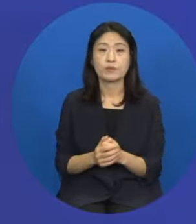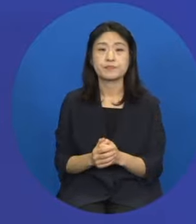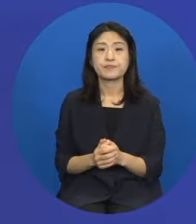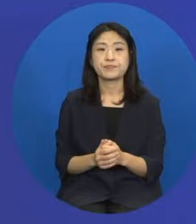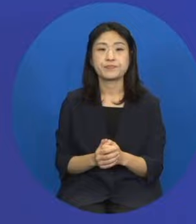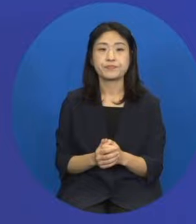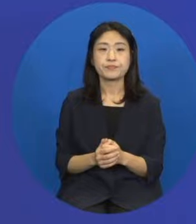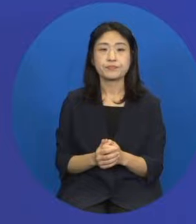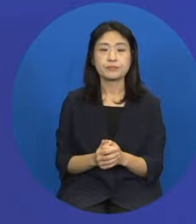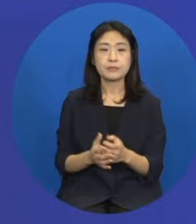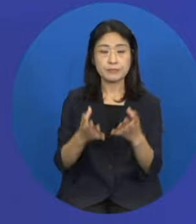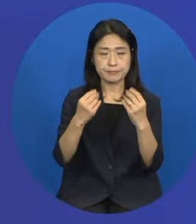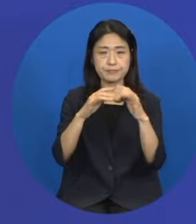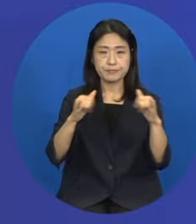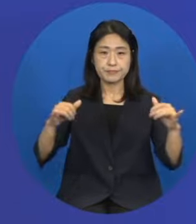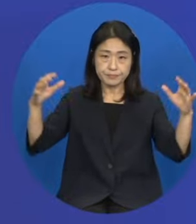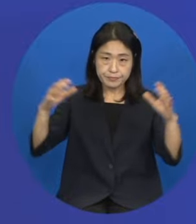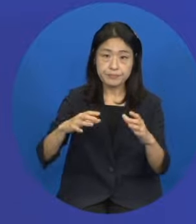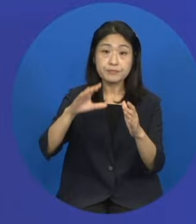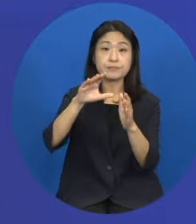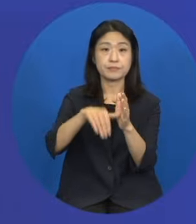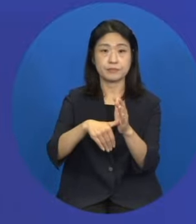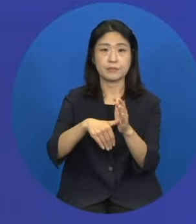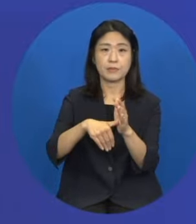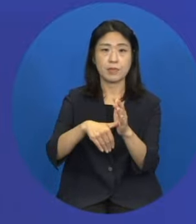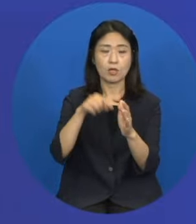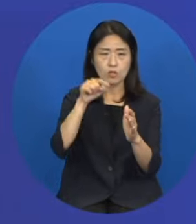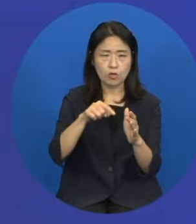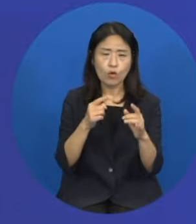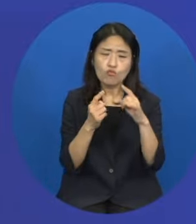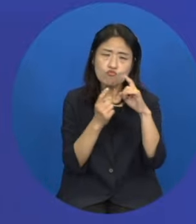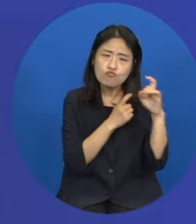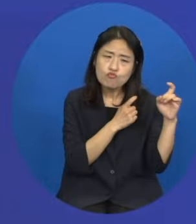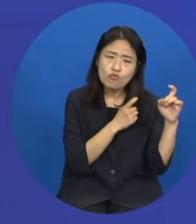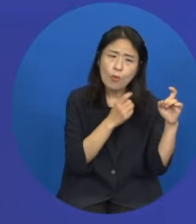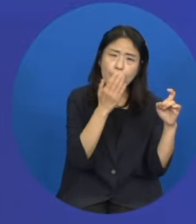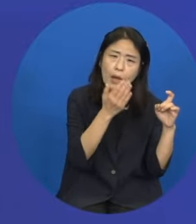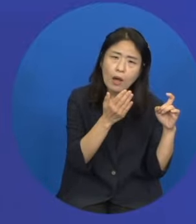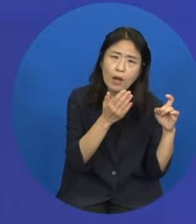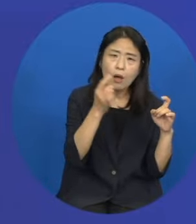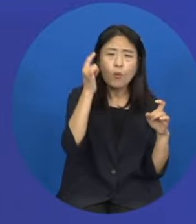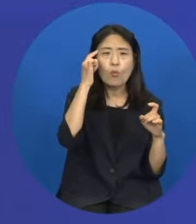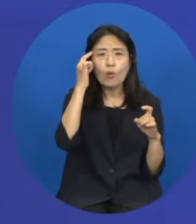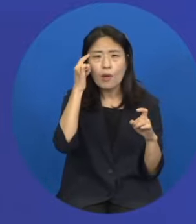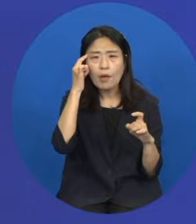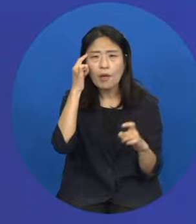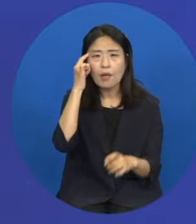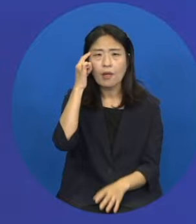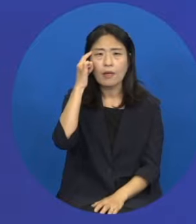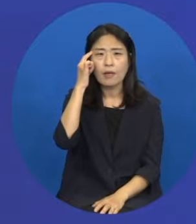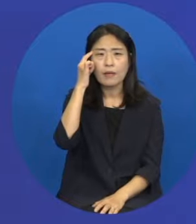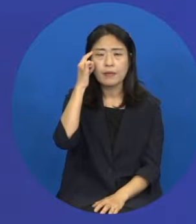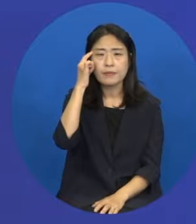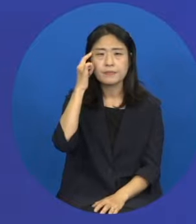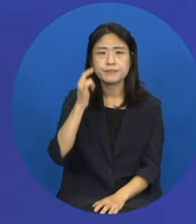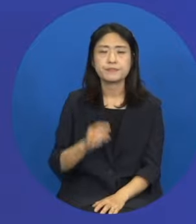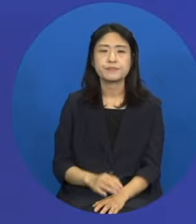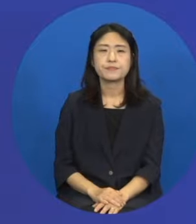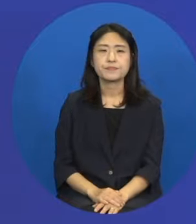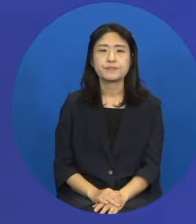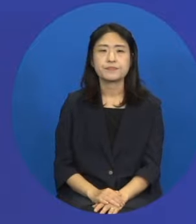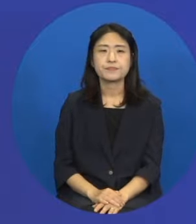대규모의 인원이 모였을 때에 왜 이것이 유혹이 될 수 있는지 또 위험할 수도 있는지를 제가 말씀을